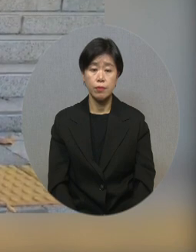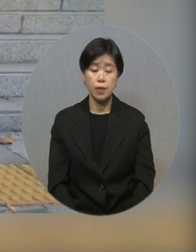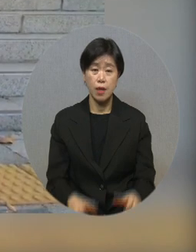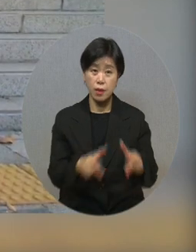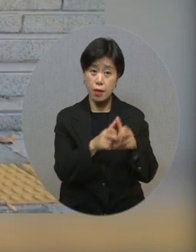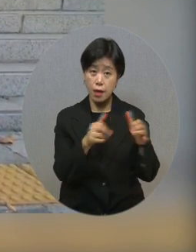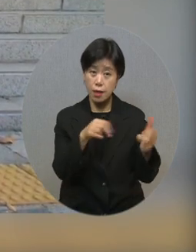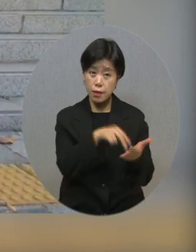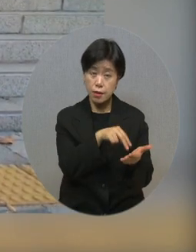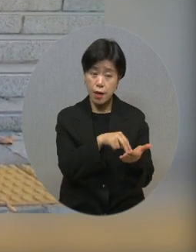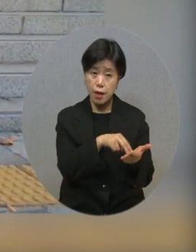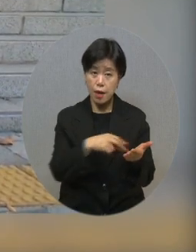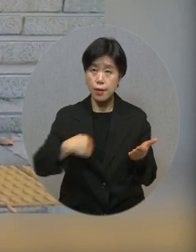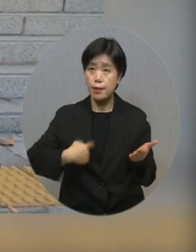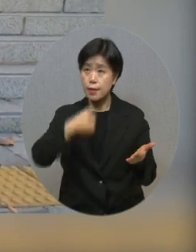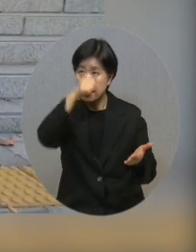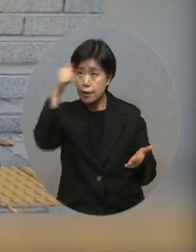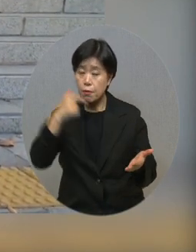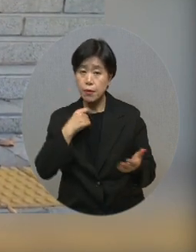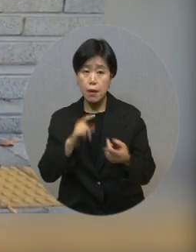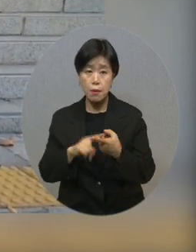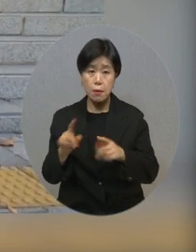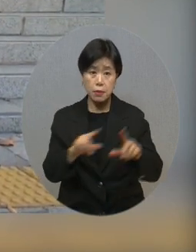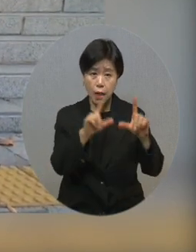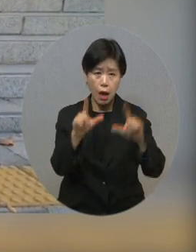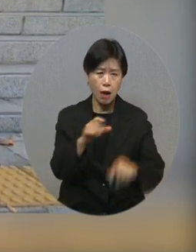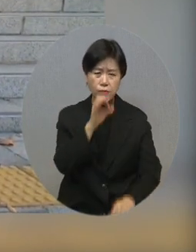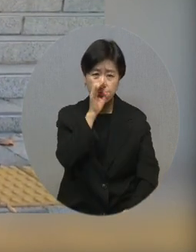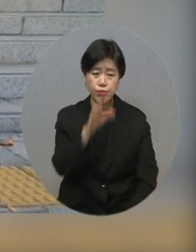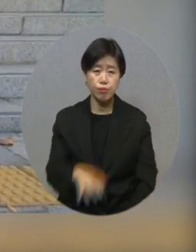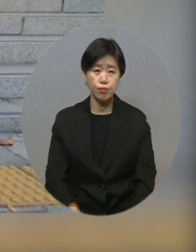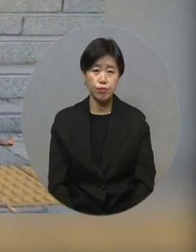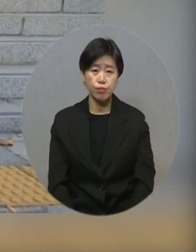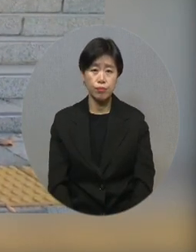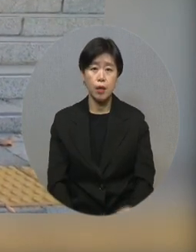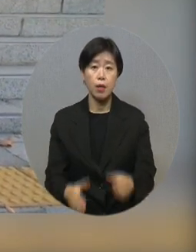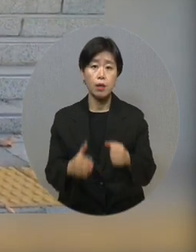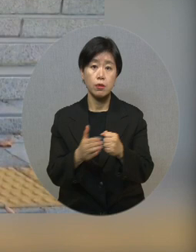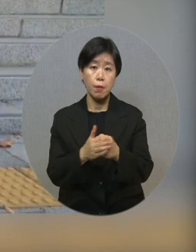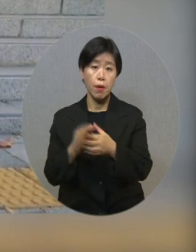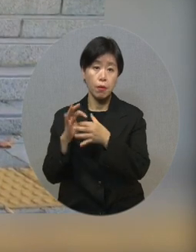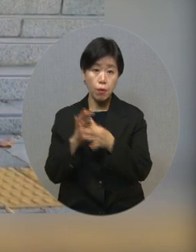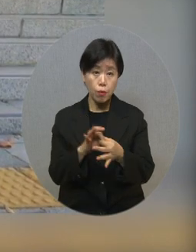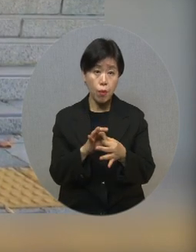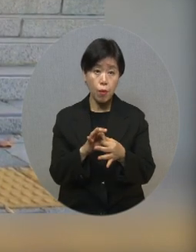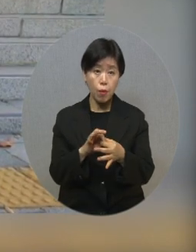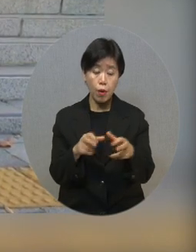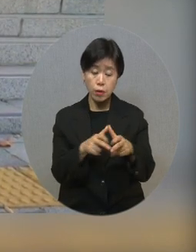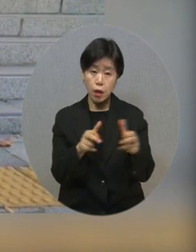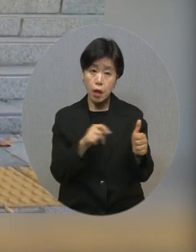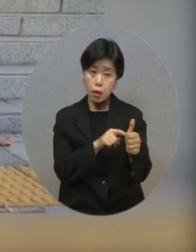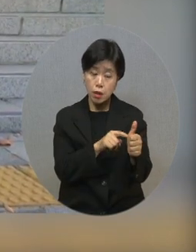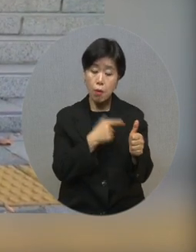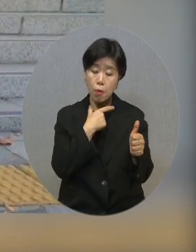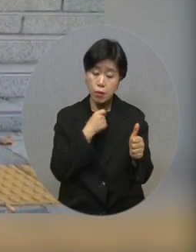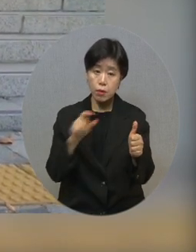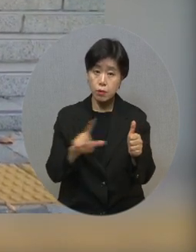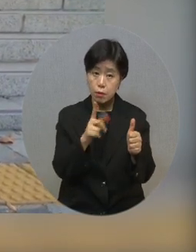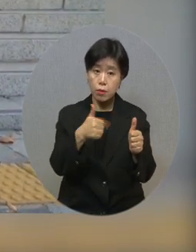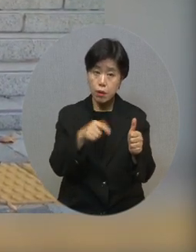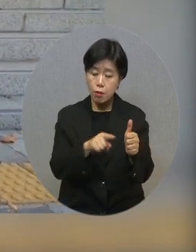때문에 이 탈시설 지원 연계 사업은 계속 지원이 되어야 된다고 생각합니다. 앞으로